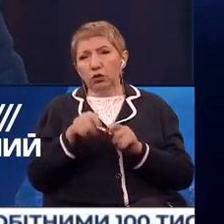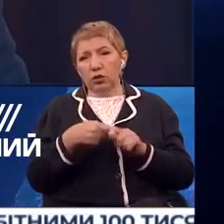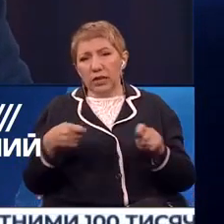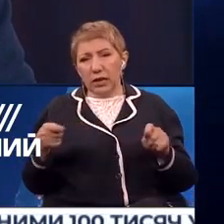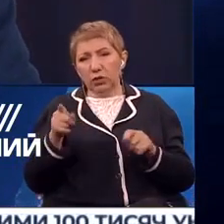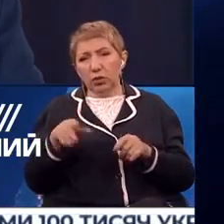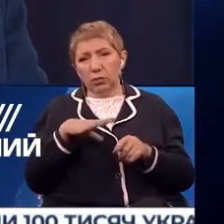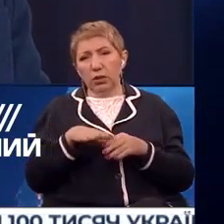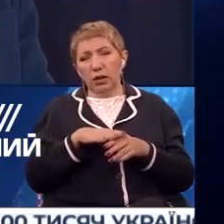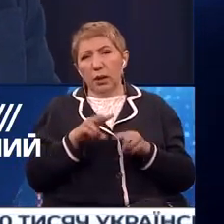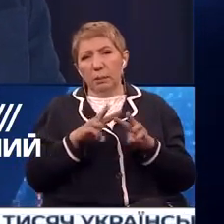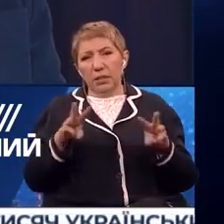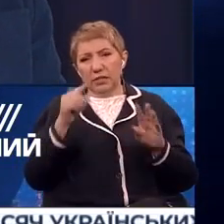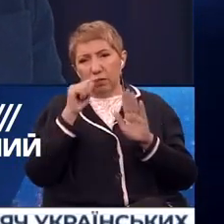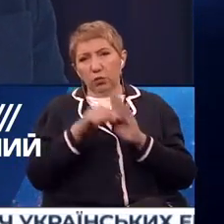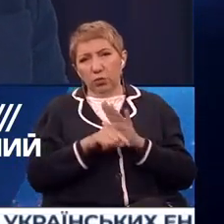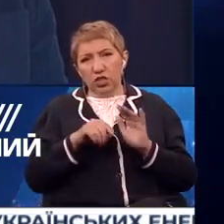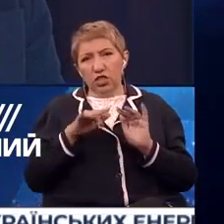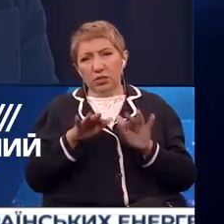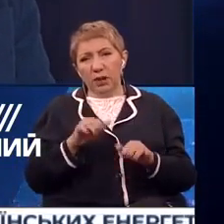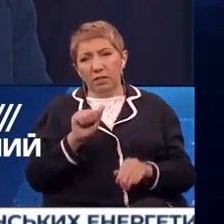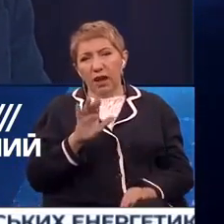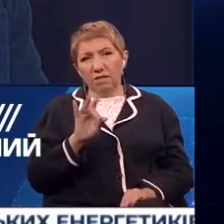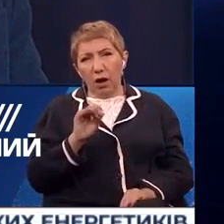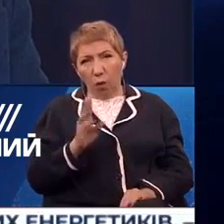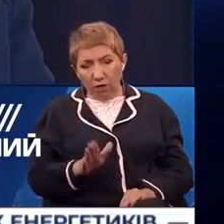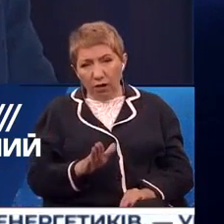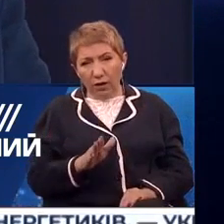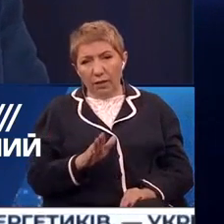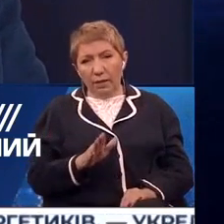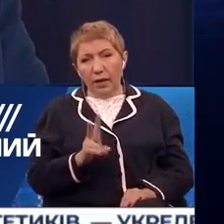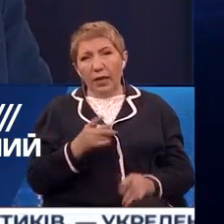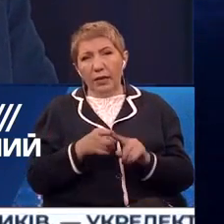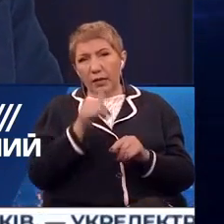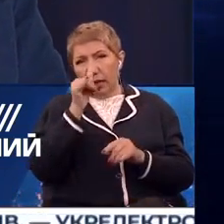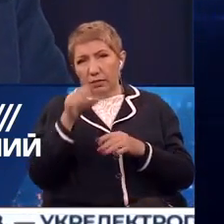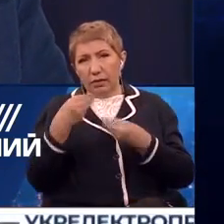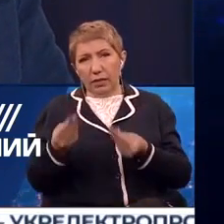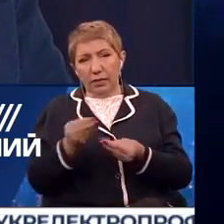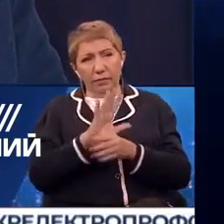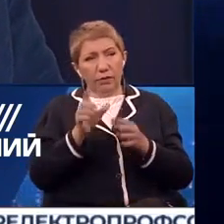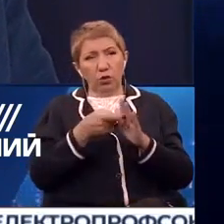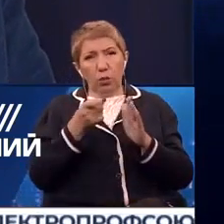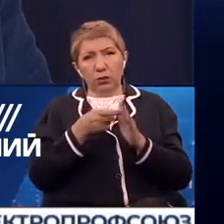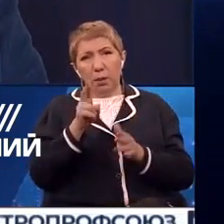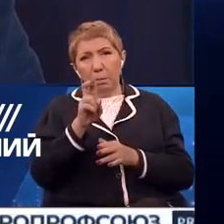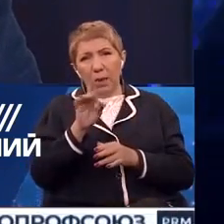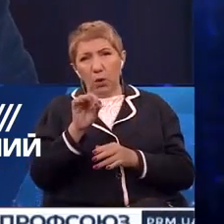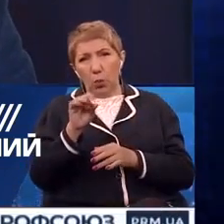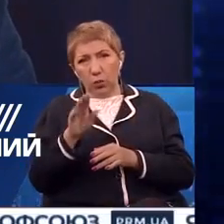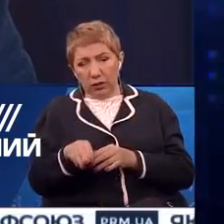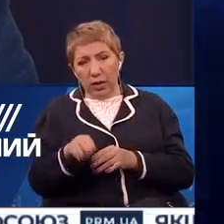звучало прізвище міністра внутрішніх справ Авакова, який не дав допитати беркутівців і тих